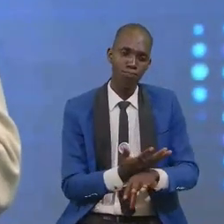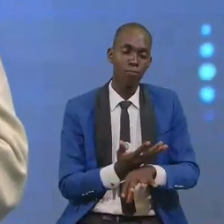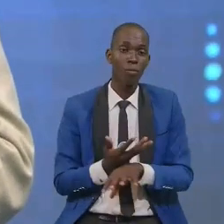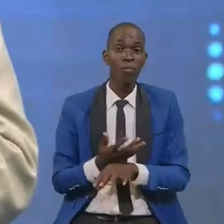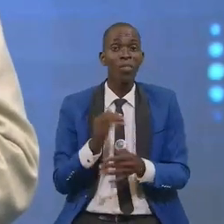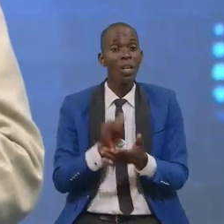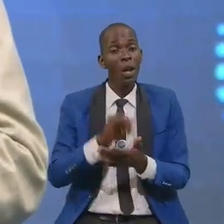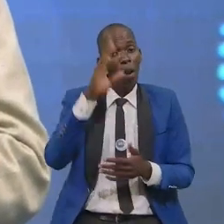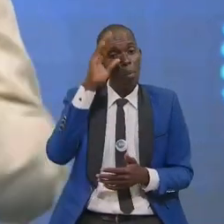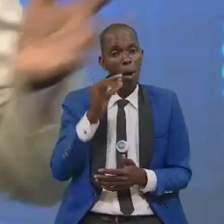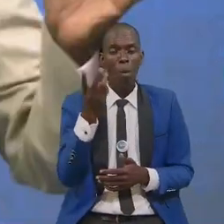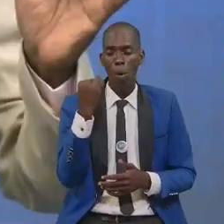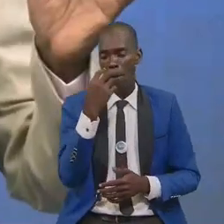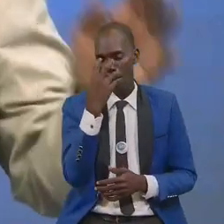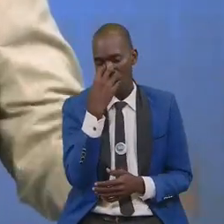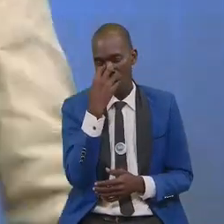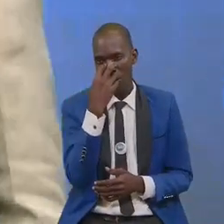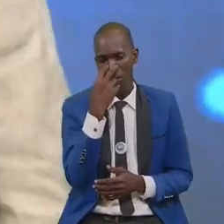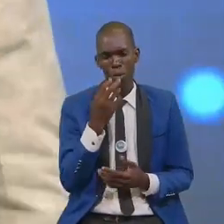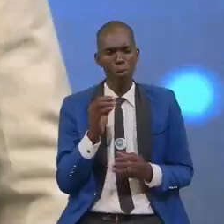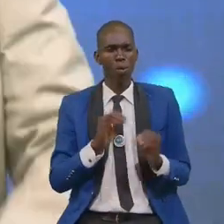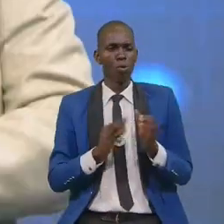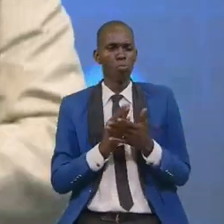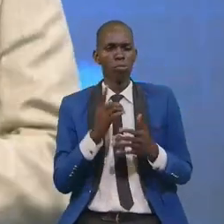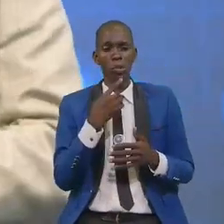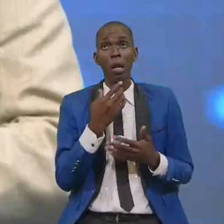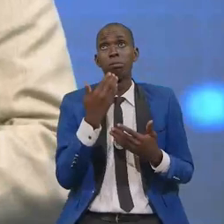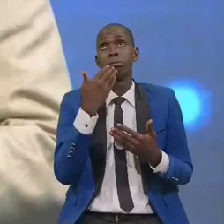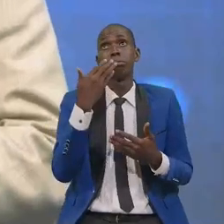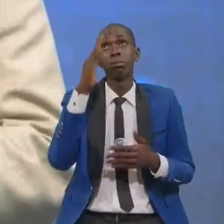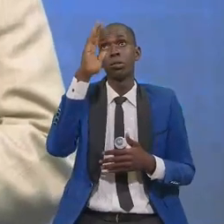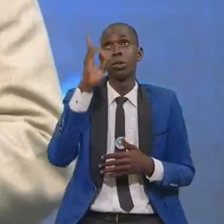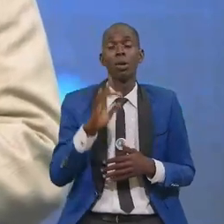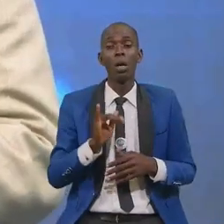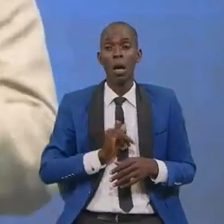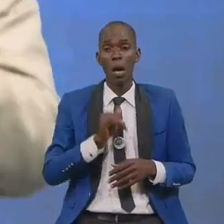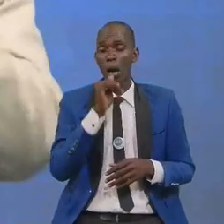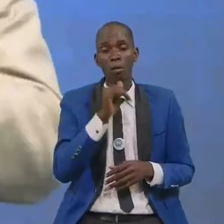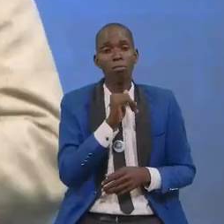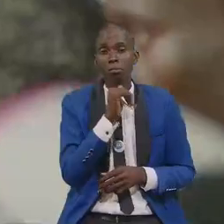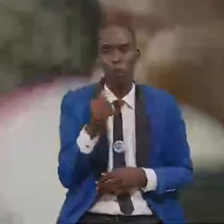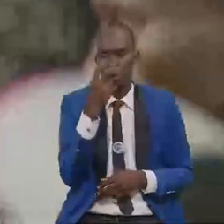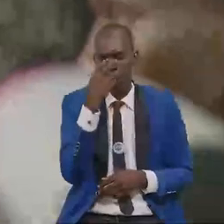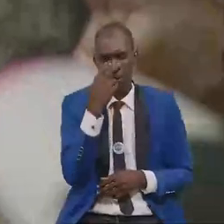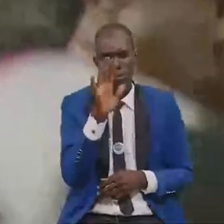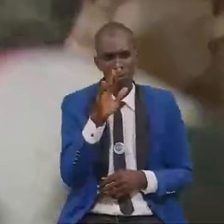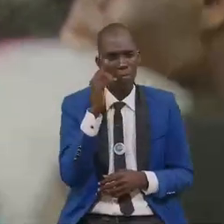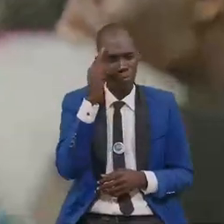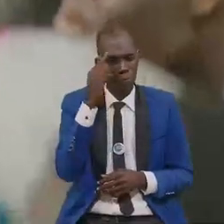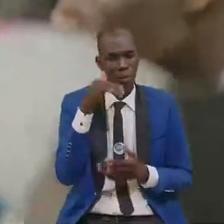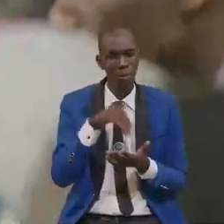l'homme était aveugle quelqu'un dit ah oh Dieu merci je ne suis pas aveugle réfléchir une fois encore